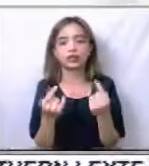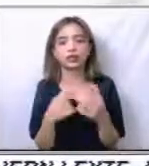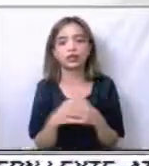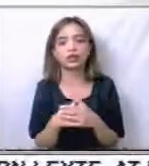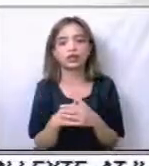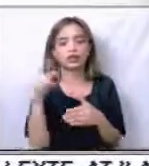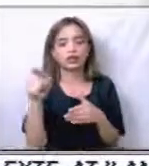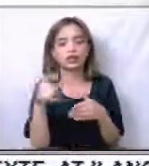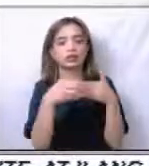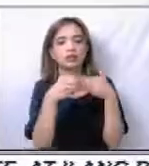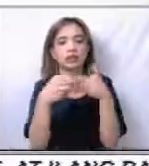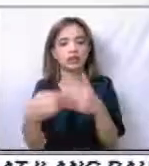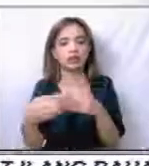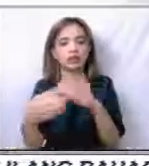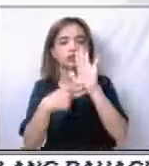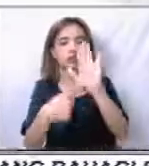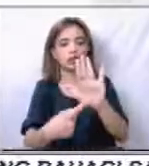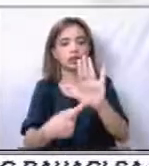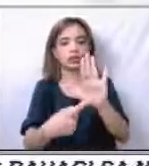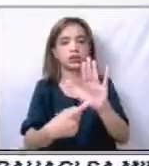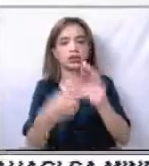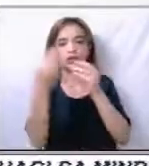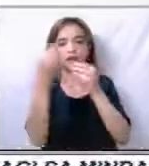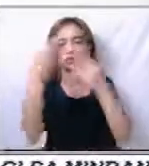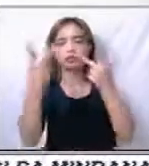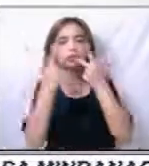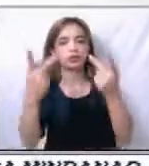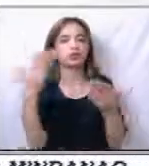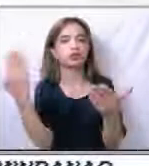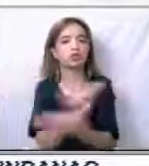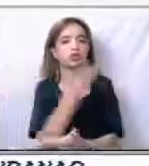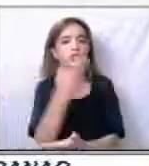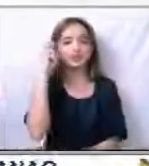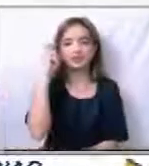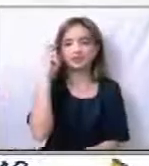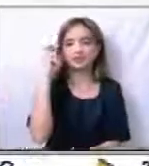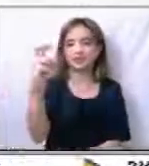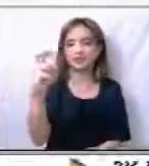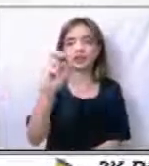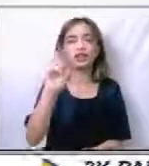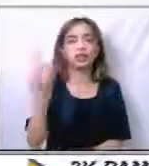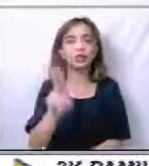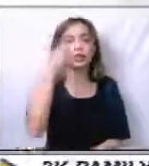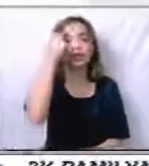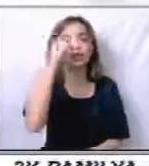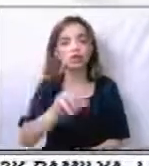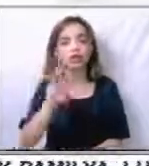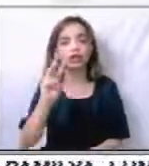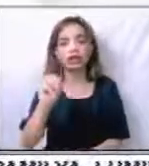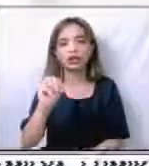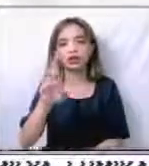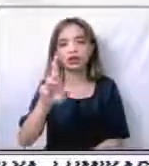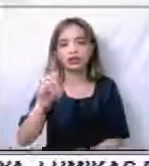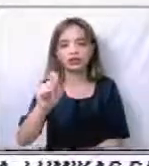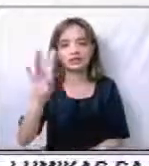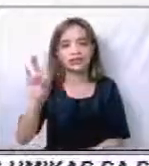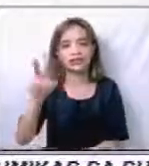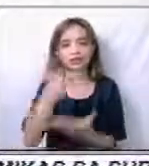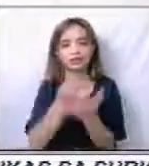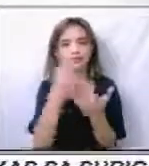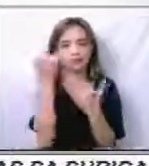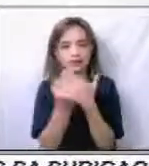pangunahan ang pagpapakita sa publiko ng mga brand new train sets na gagamitin para sa MRT-7 project